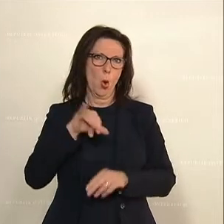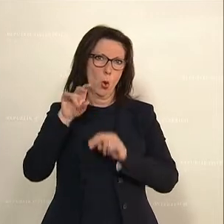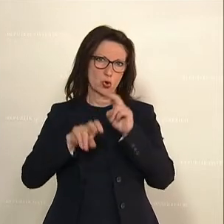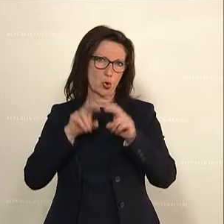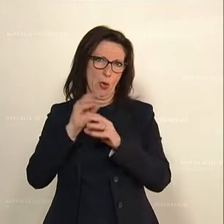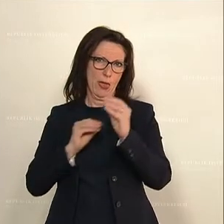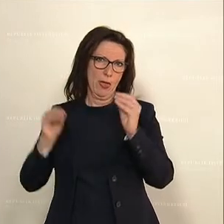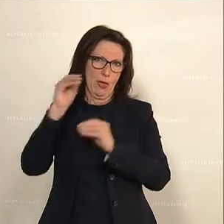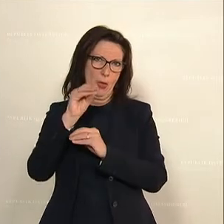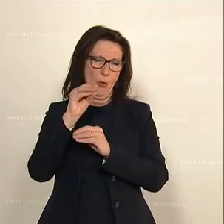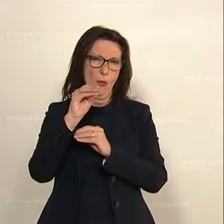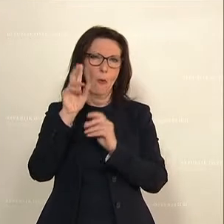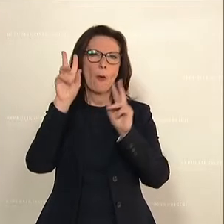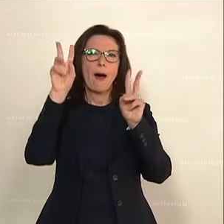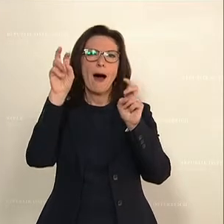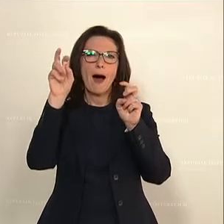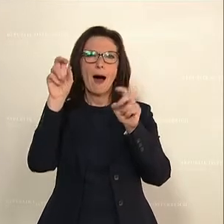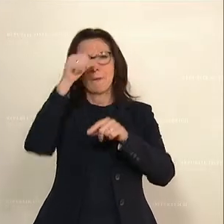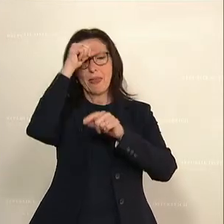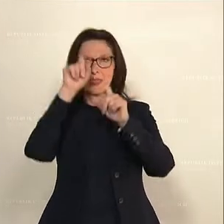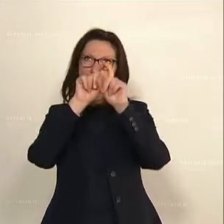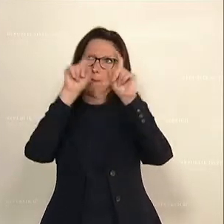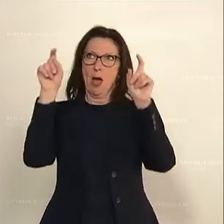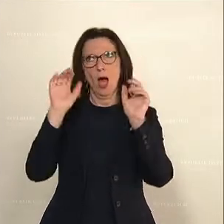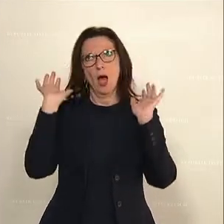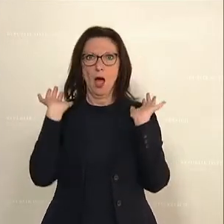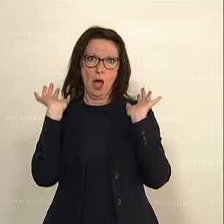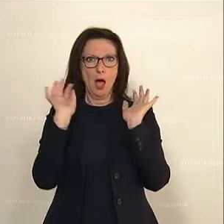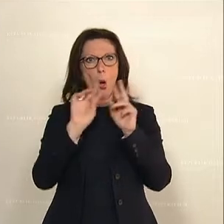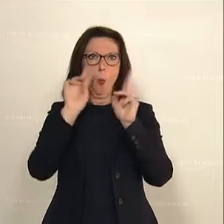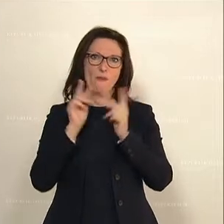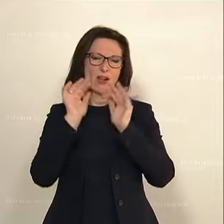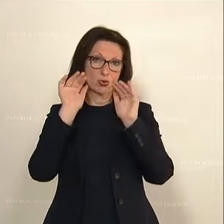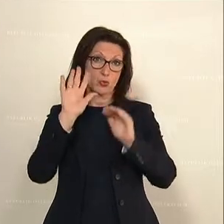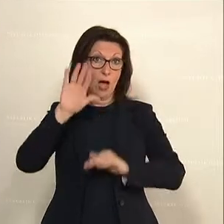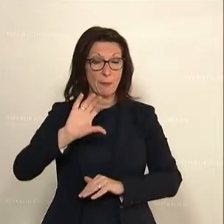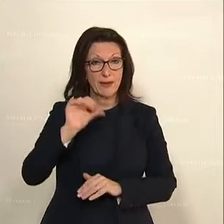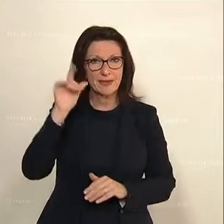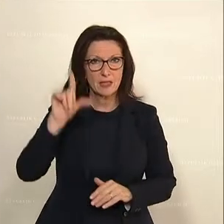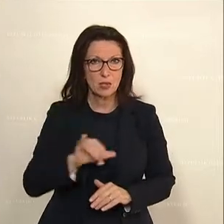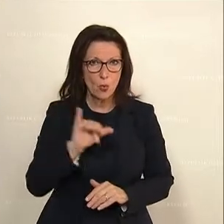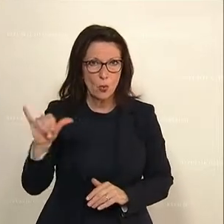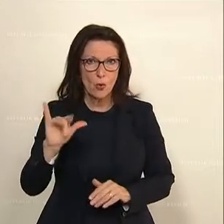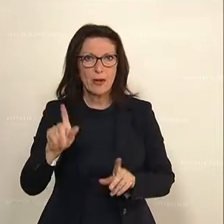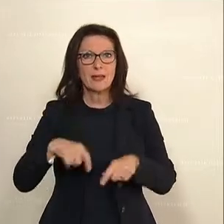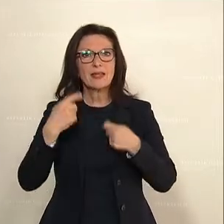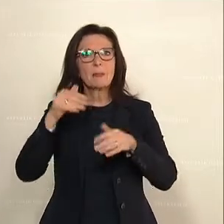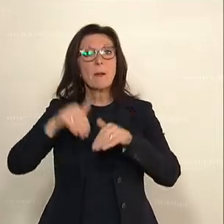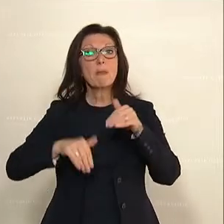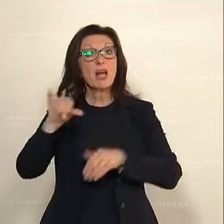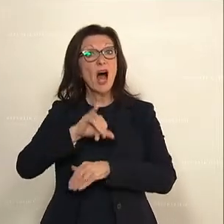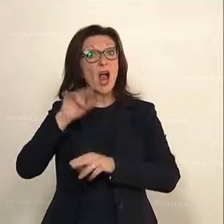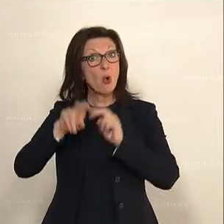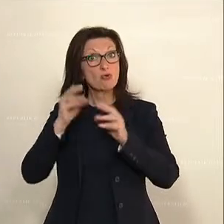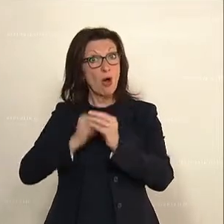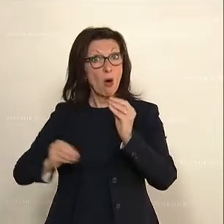Mineralölsteuererhöhung unter dem Deckmantel des Umweltschutzes. Ab 1.7. haben wir eine Mineralsteuererhöhung.